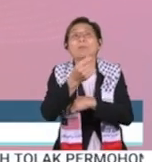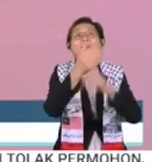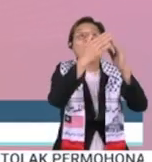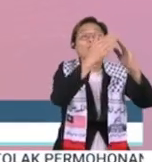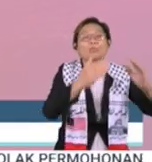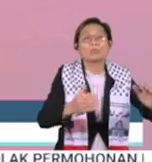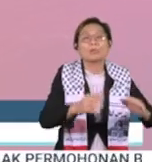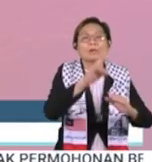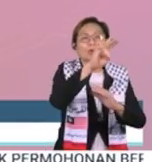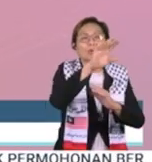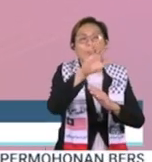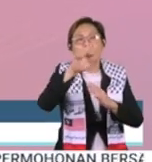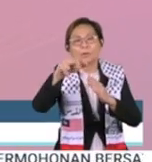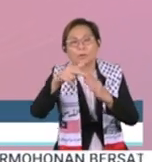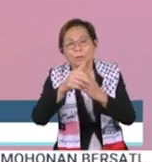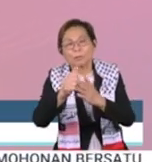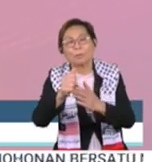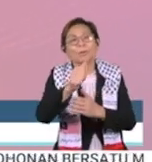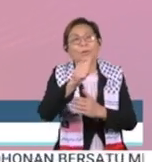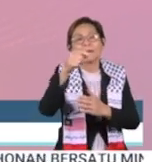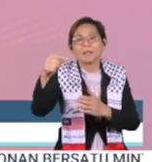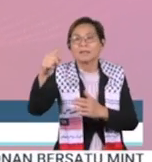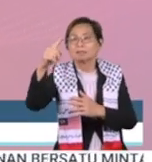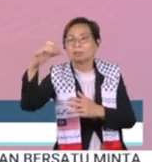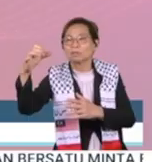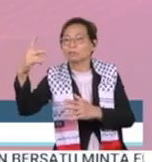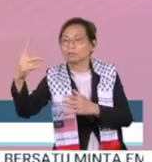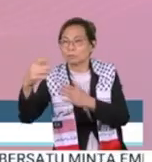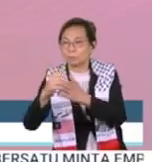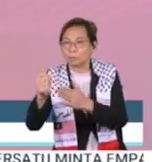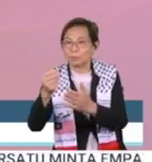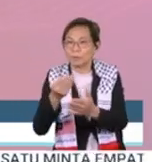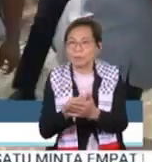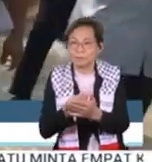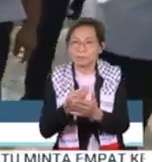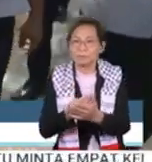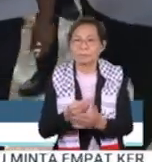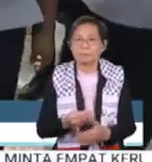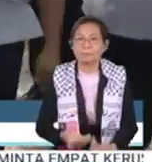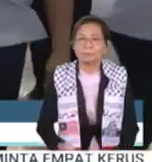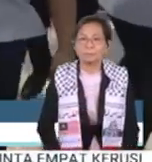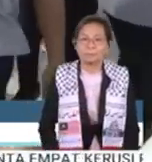rumah antara RM75,000 hingga ke RM100,000.